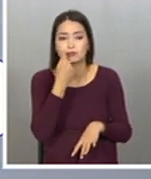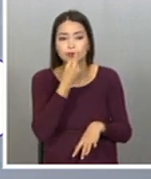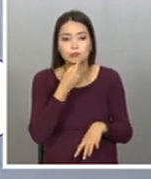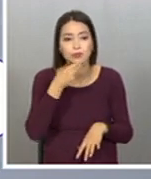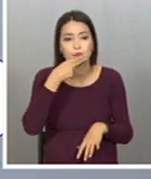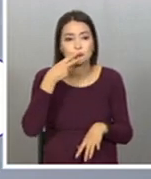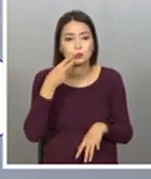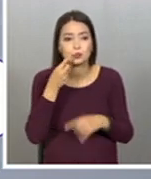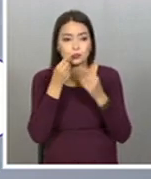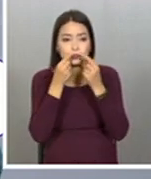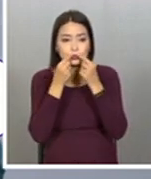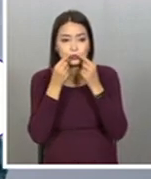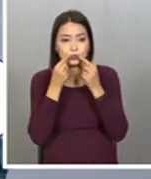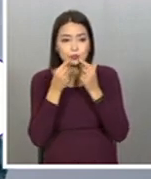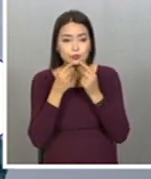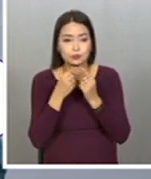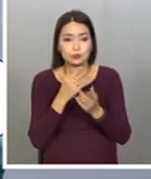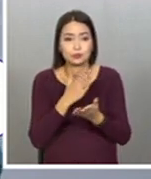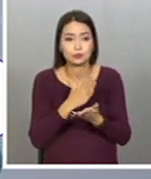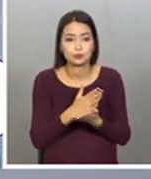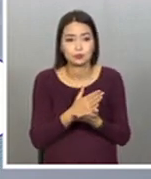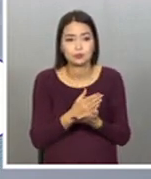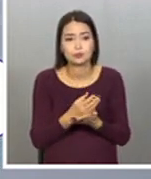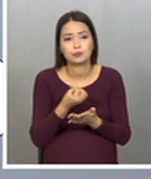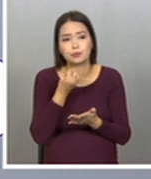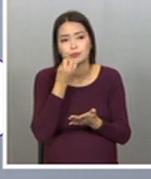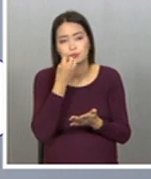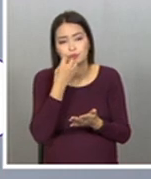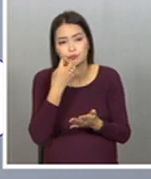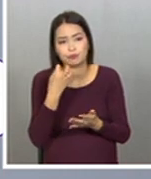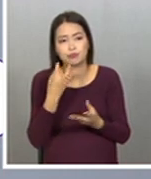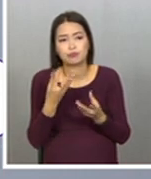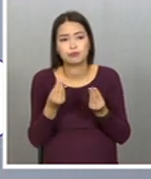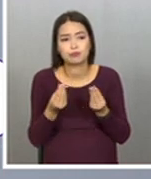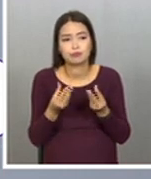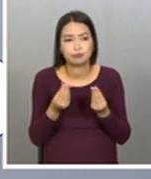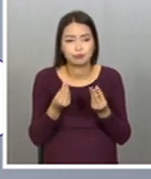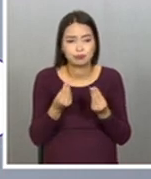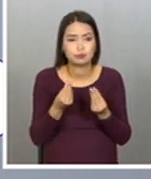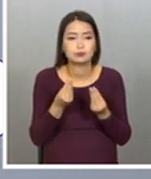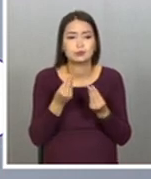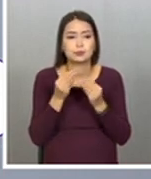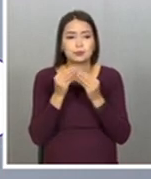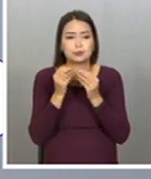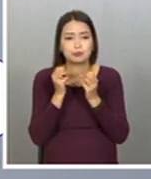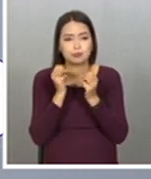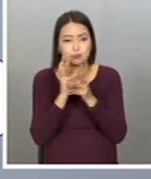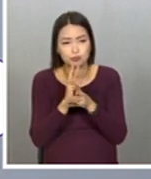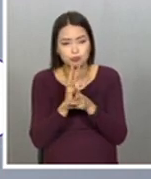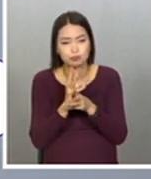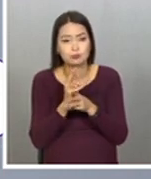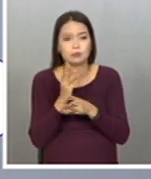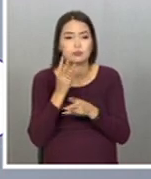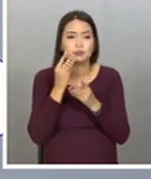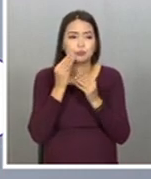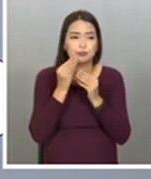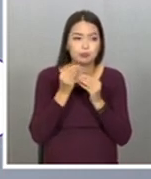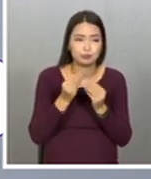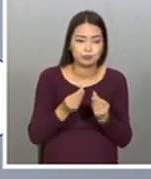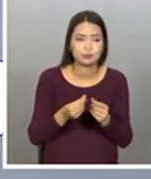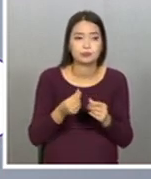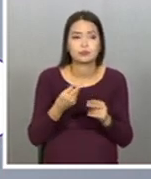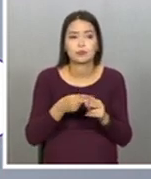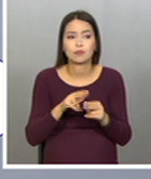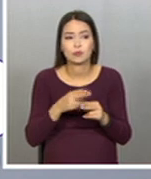болады. Ол күлдіреп, суланып, жарылып тұрады. Кейде жарылады. Міне бұл жұқпалы